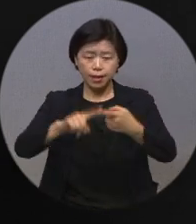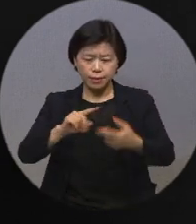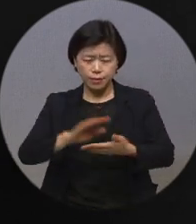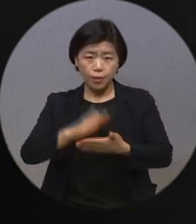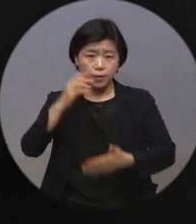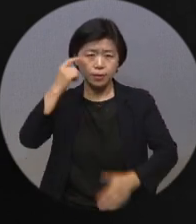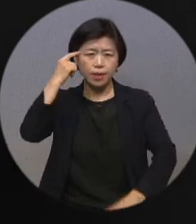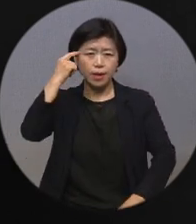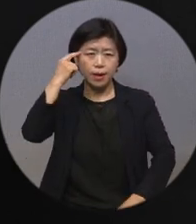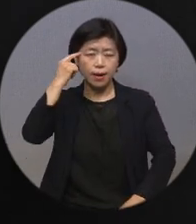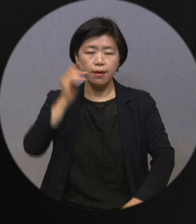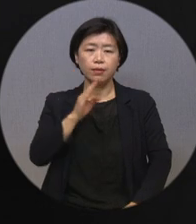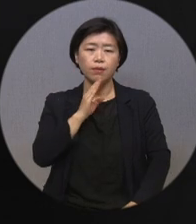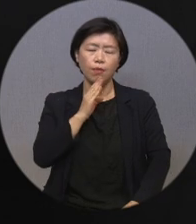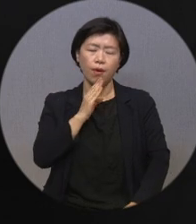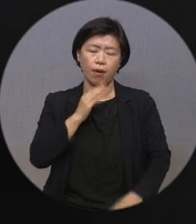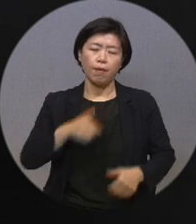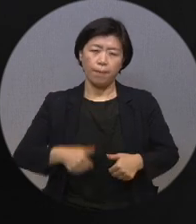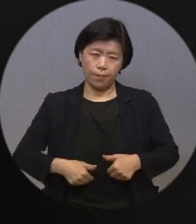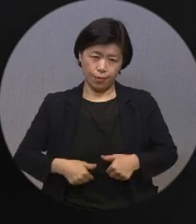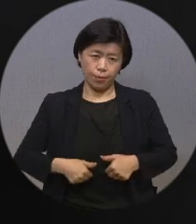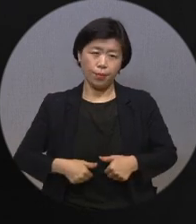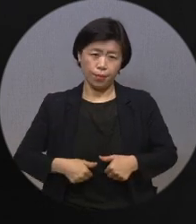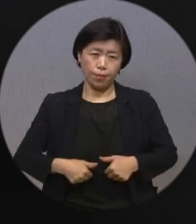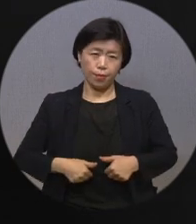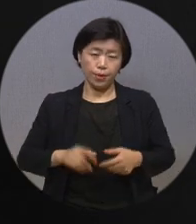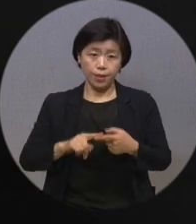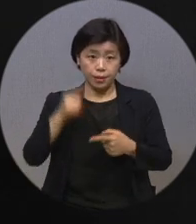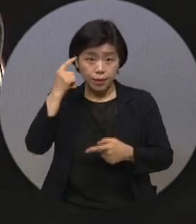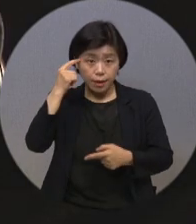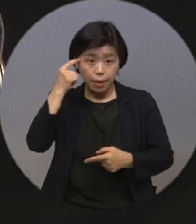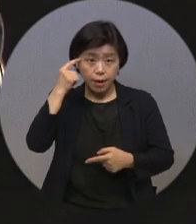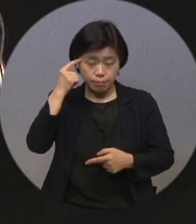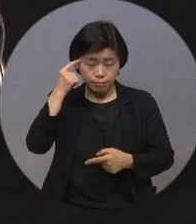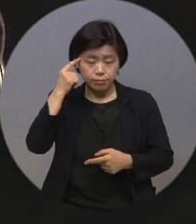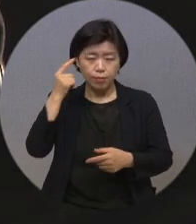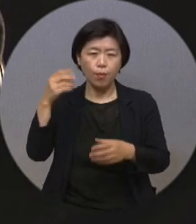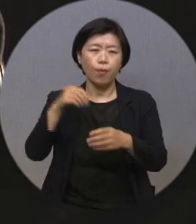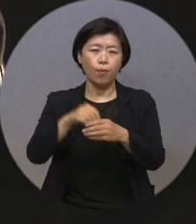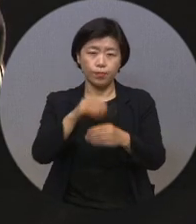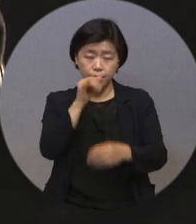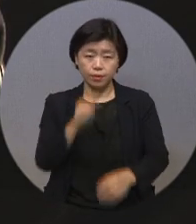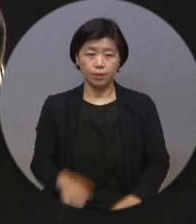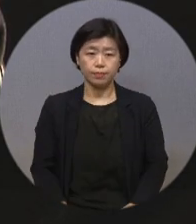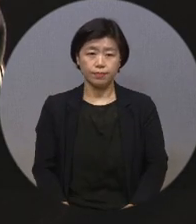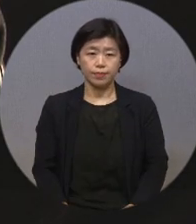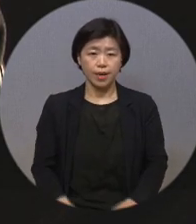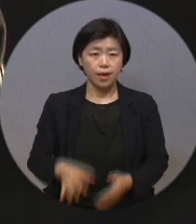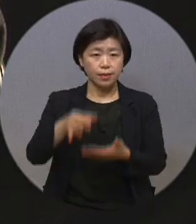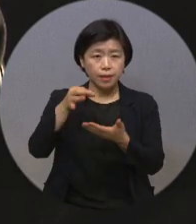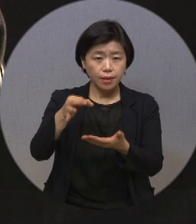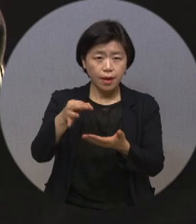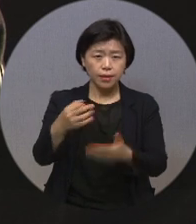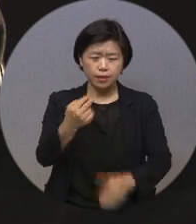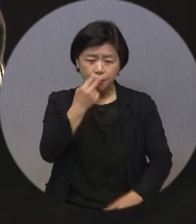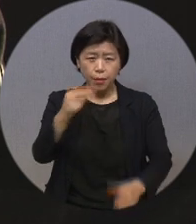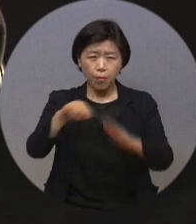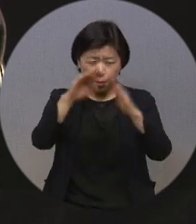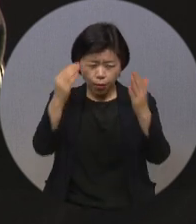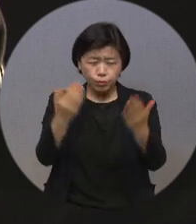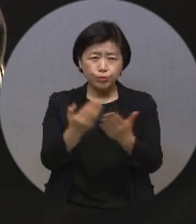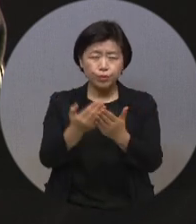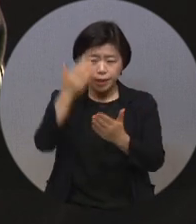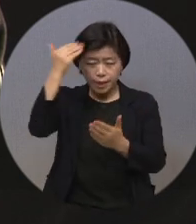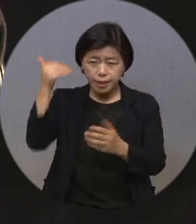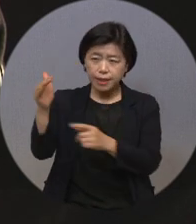것도 국기에 다돼 있는 겁니다. 그게 재산과 생명이 모두 거기에 깃들여